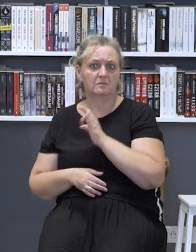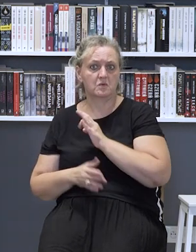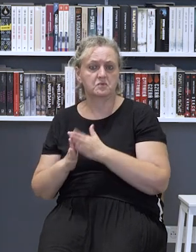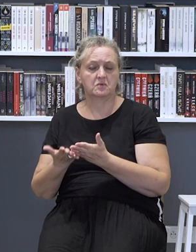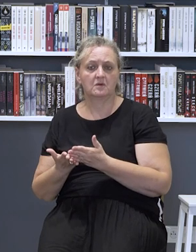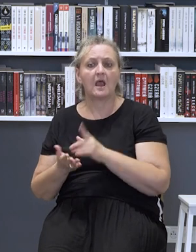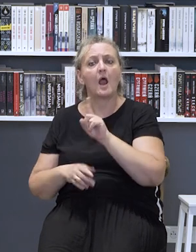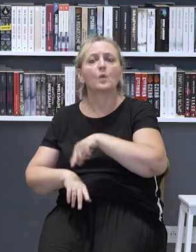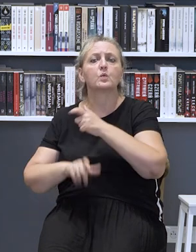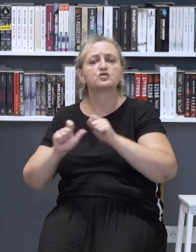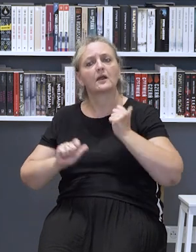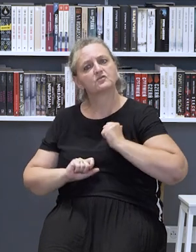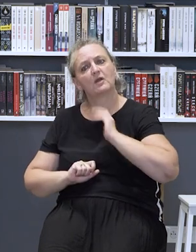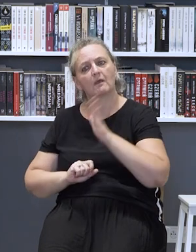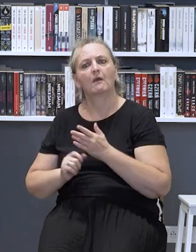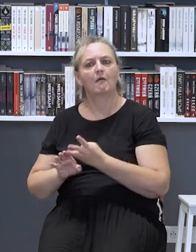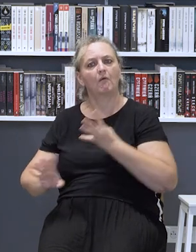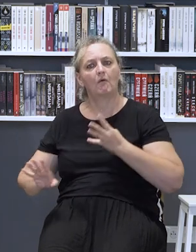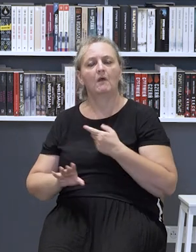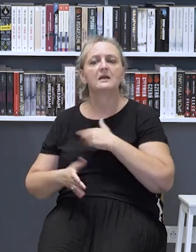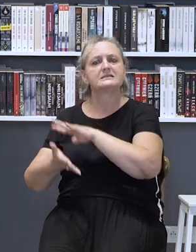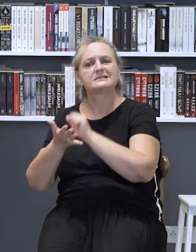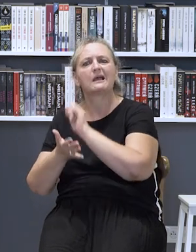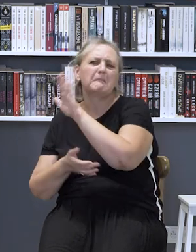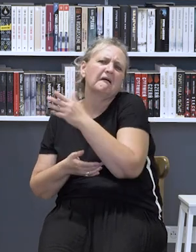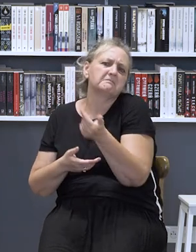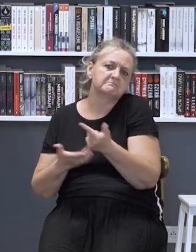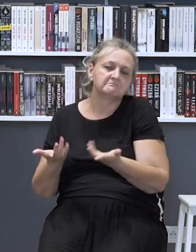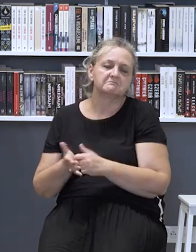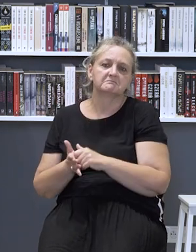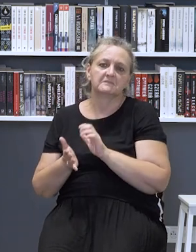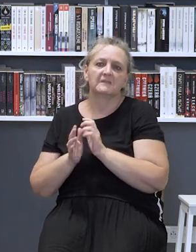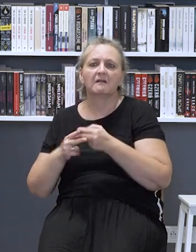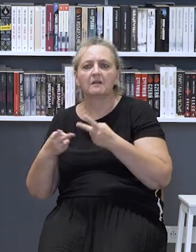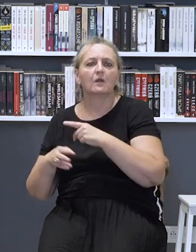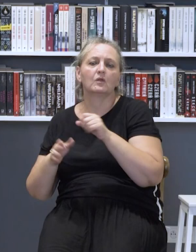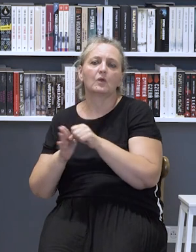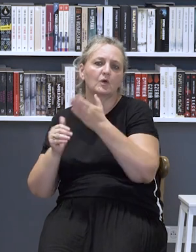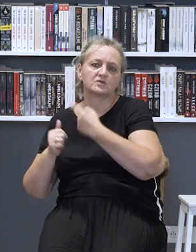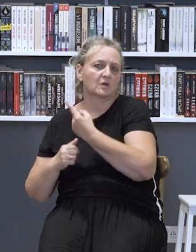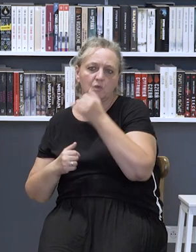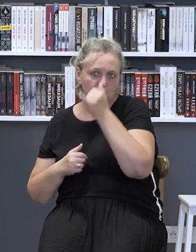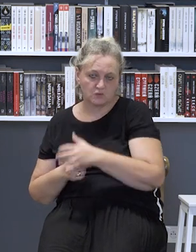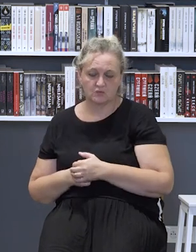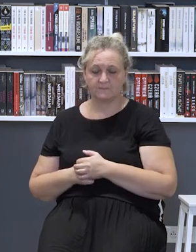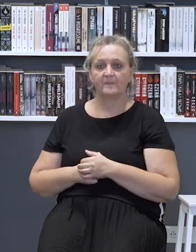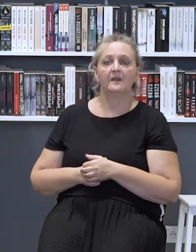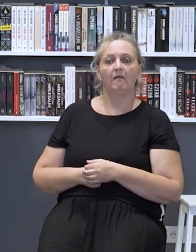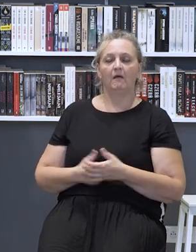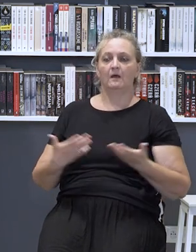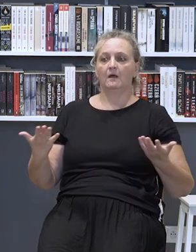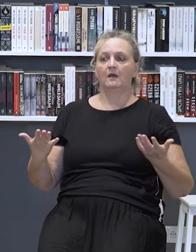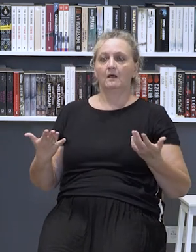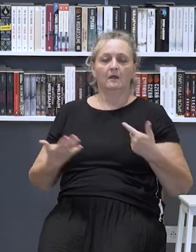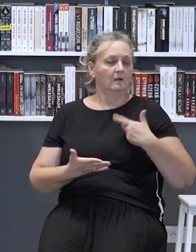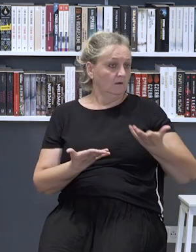tylko mam długie terminy, bo jestem zajęta wydawniczo do końca roku. No i